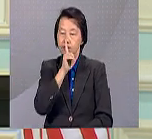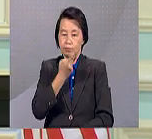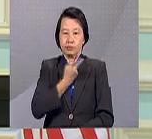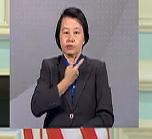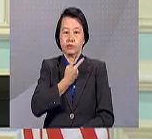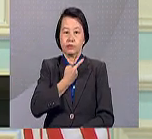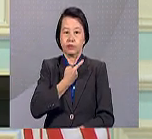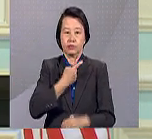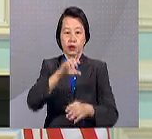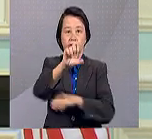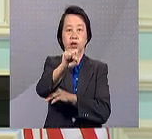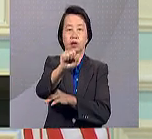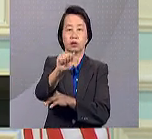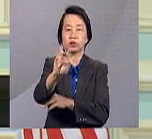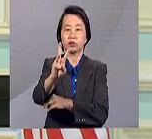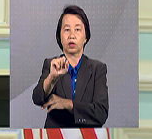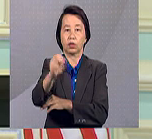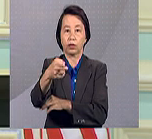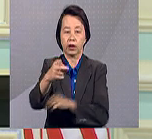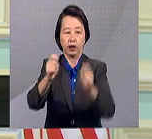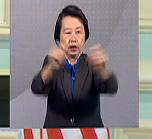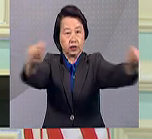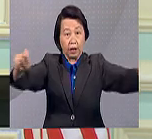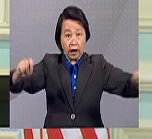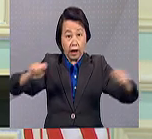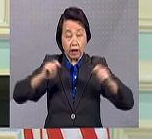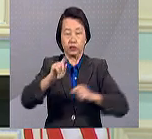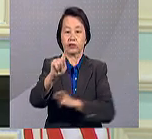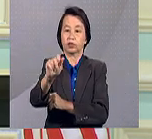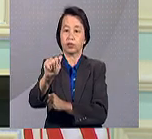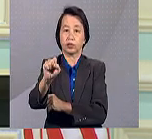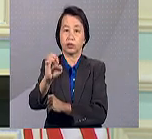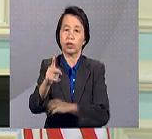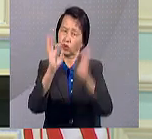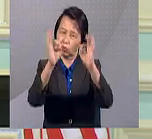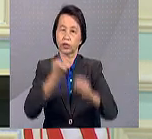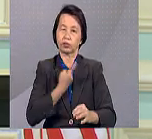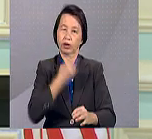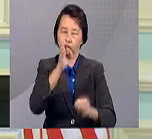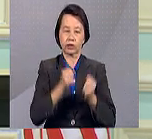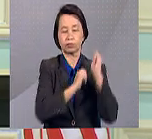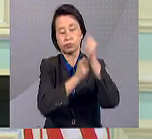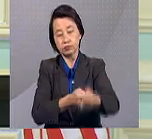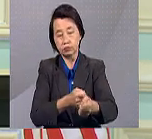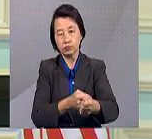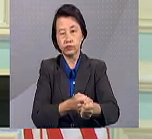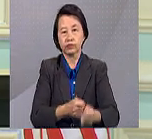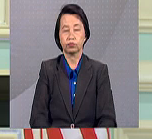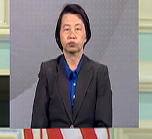memancing tepi sawah, tepi tasik, tidak ada siapa yang akan tangkap, saya rasa. Ya?